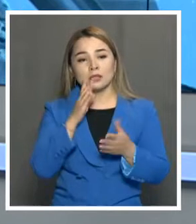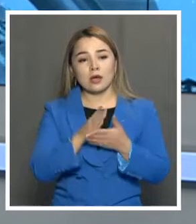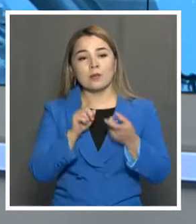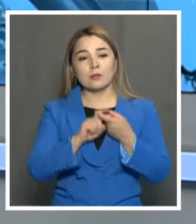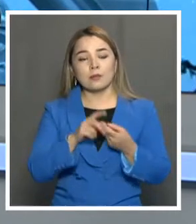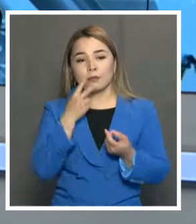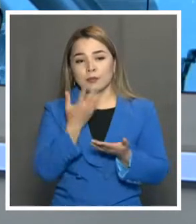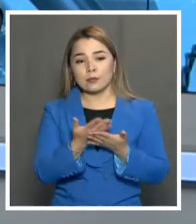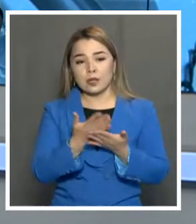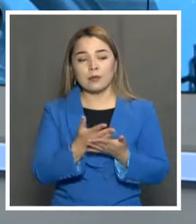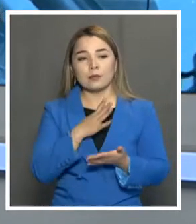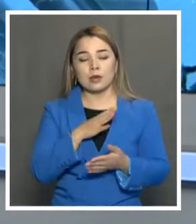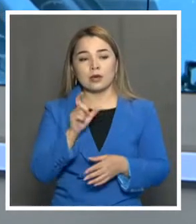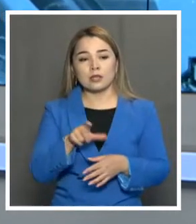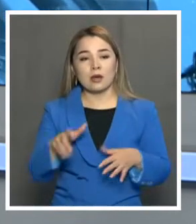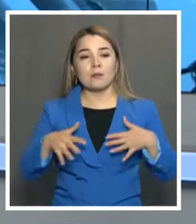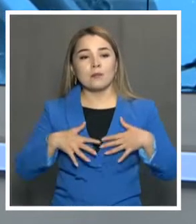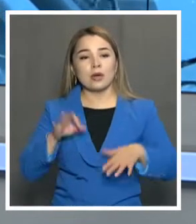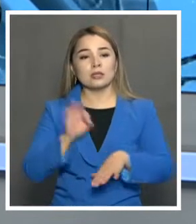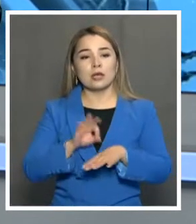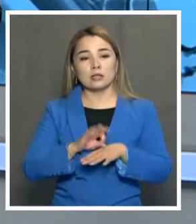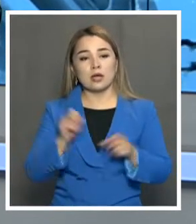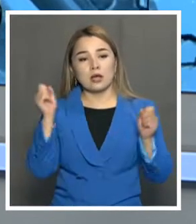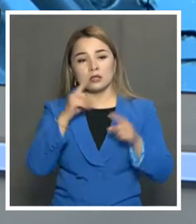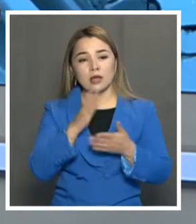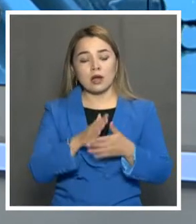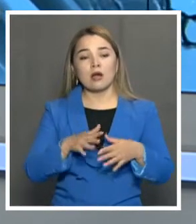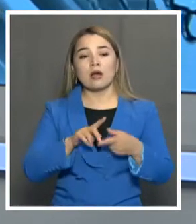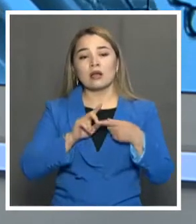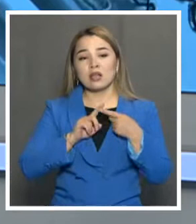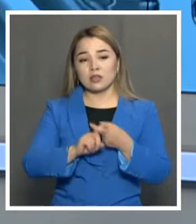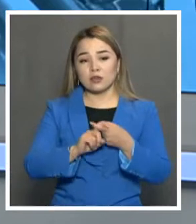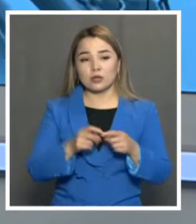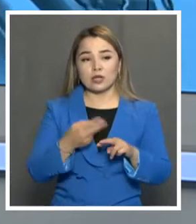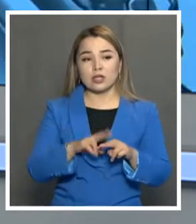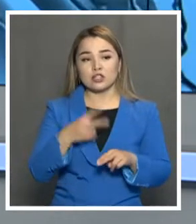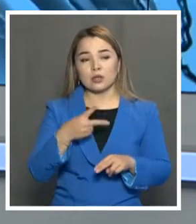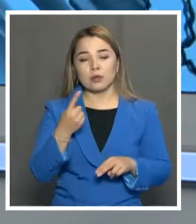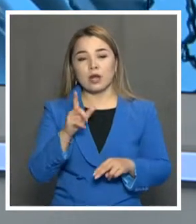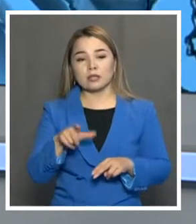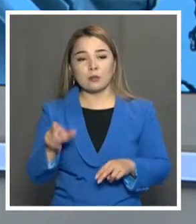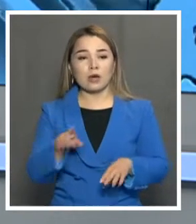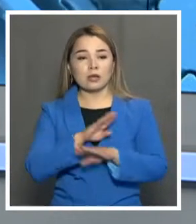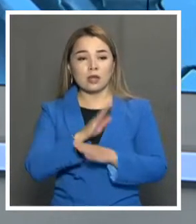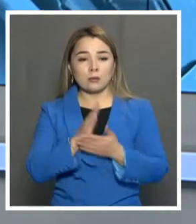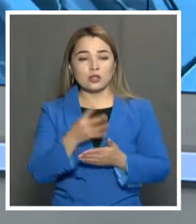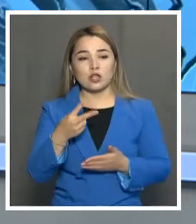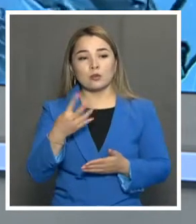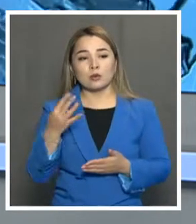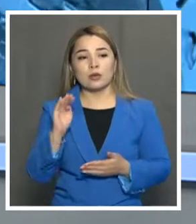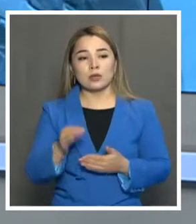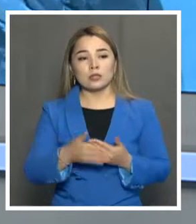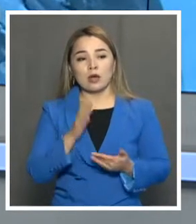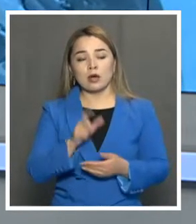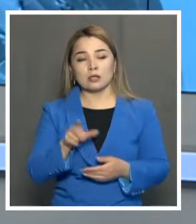Вирустық белгілері бар пневмонияға 21 адам шалдыққан. Коронавирус пен пневмониядан бір тәулікте 21 адам қайтыс болды. Қазір 24 мыңға жуық науқас